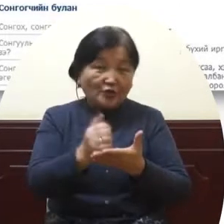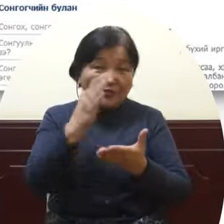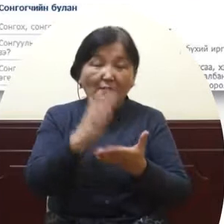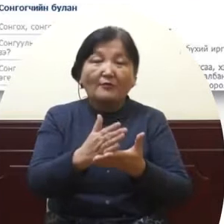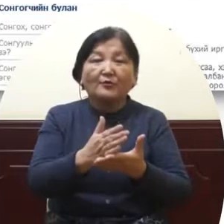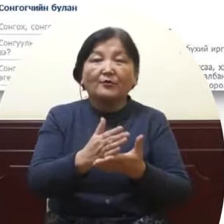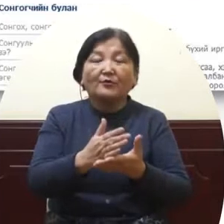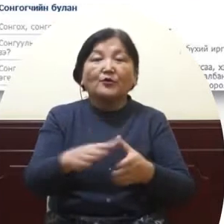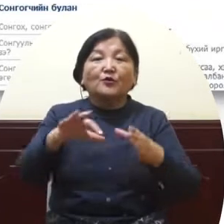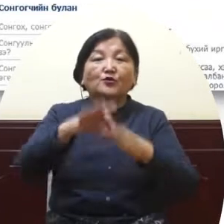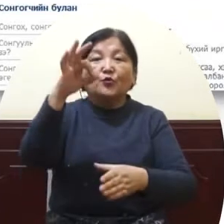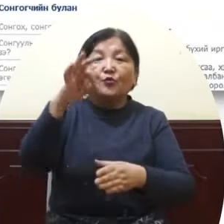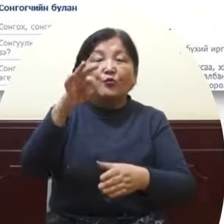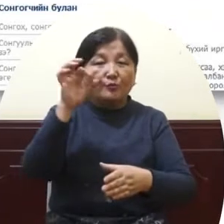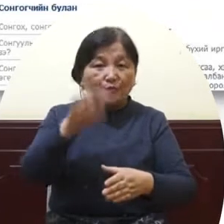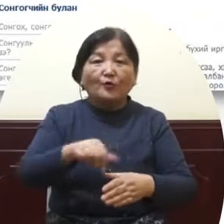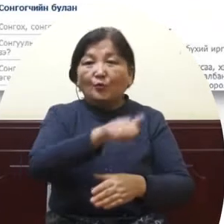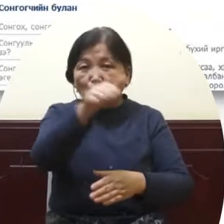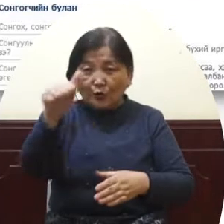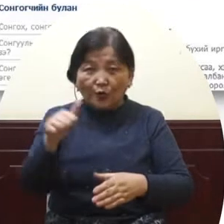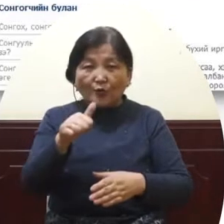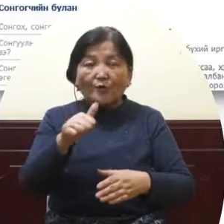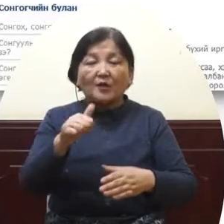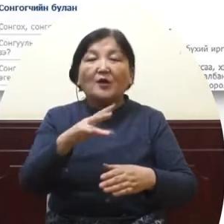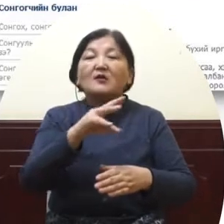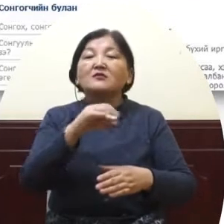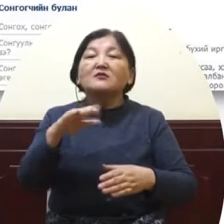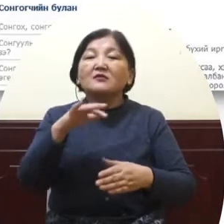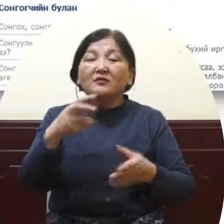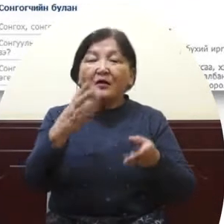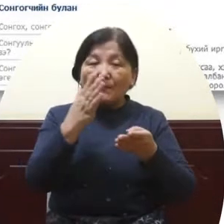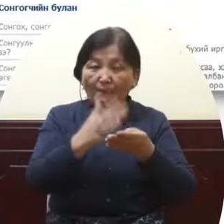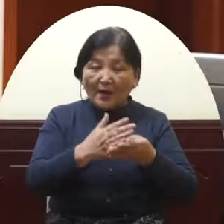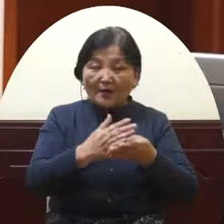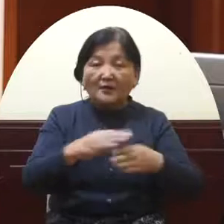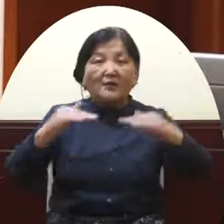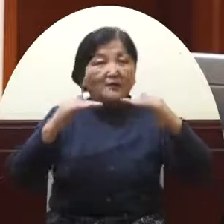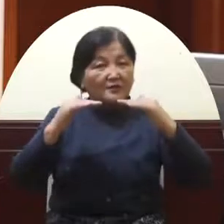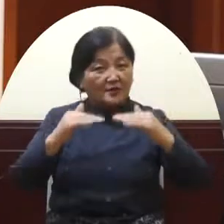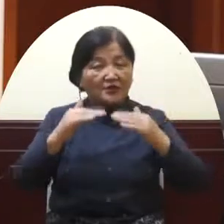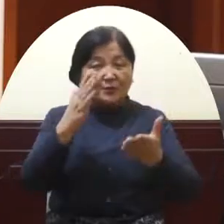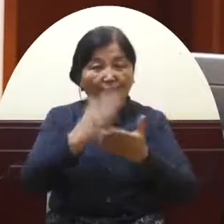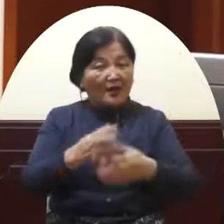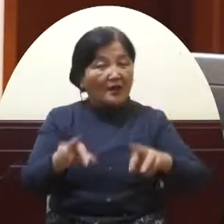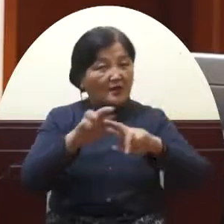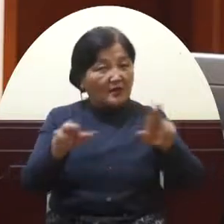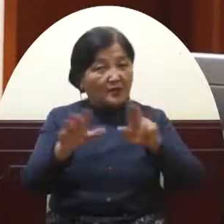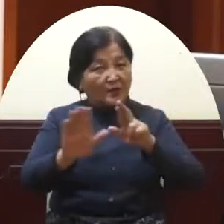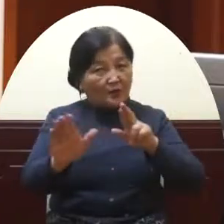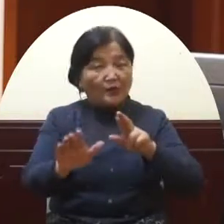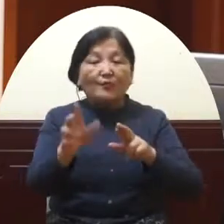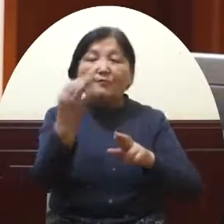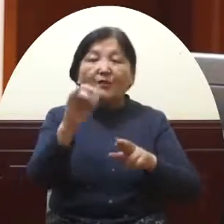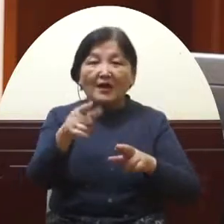нь сонгуул бүх нийтийн байх, тэгш байх, ялгарлгүй байх гэдэг үндсэн зарчмууд дээр